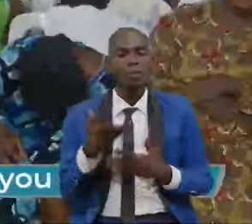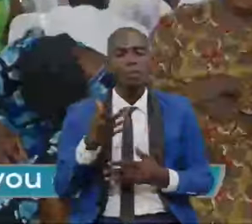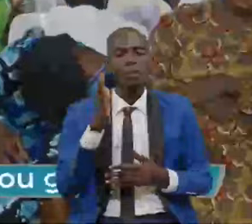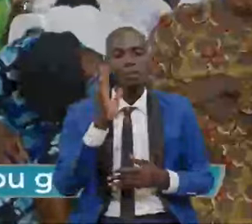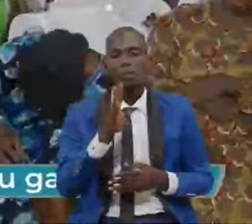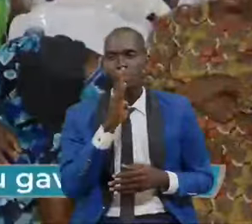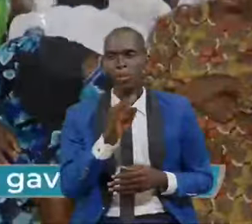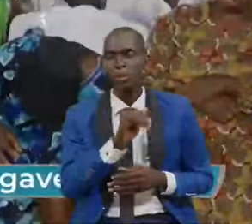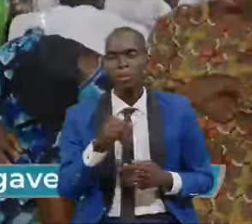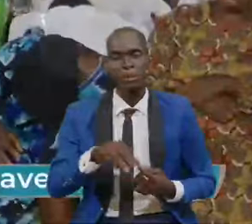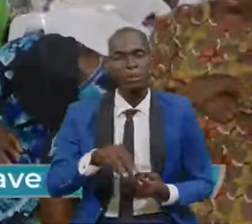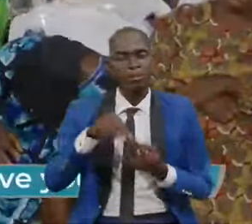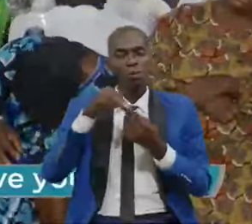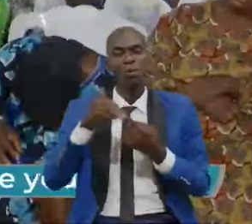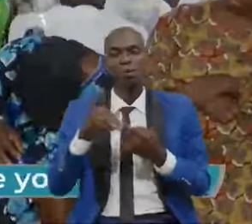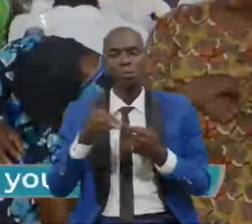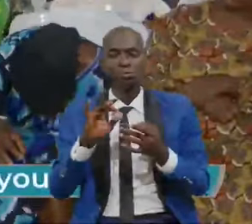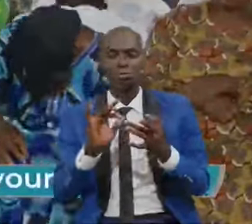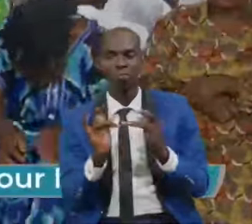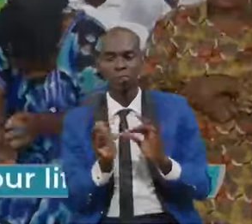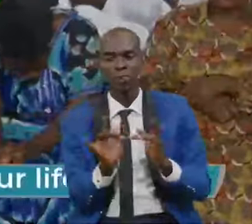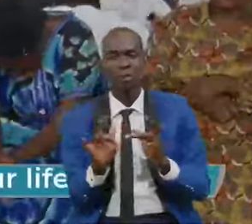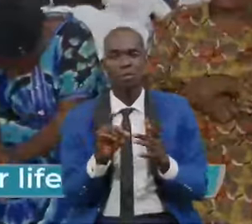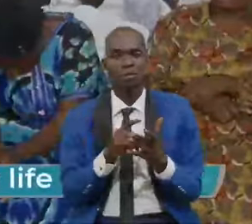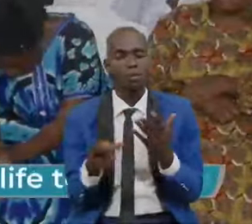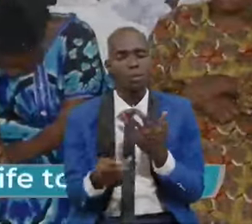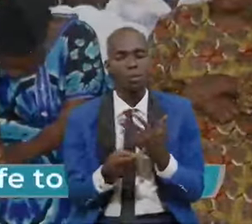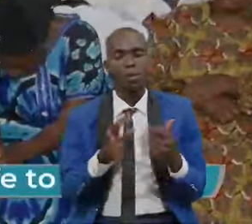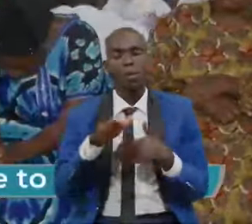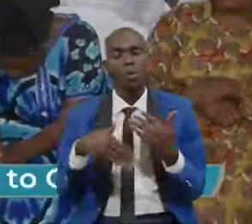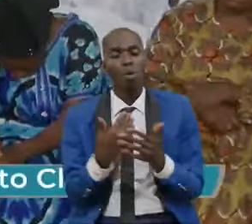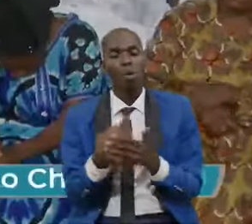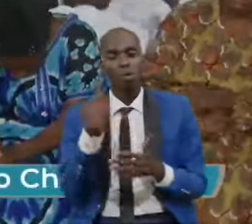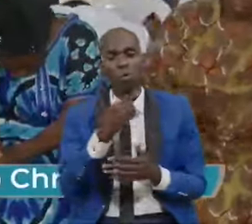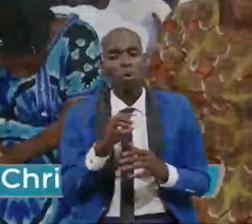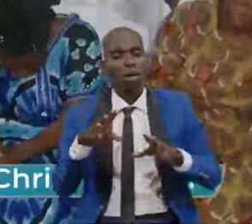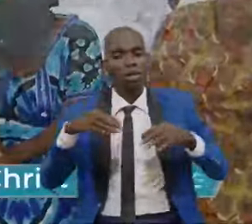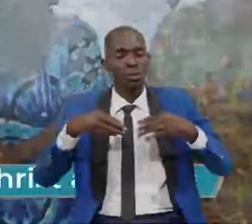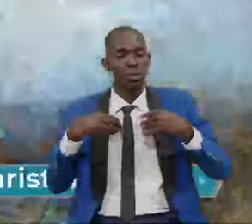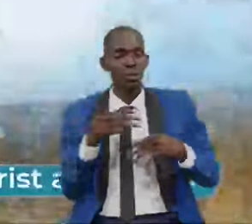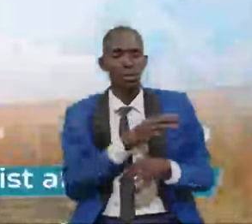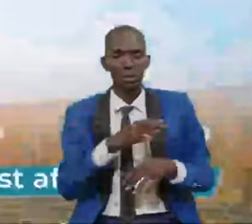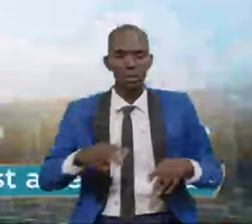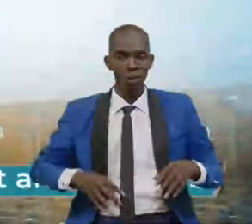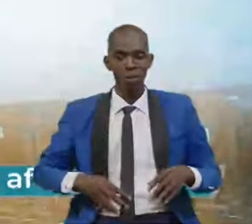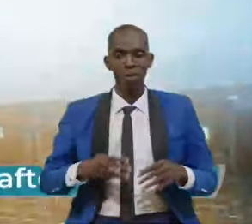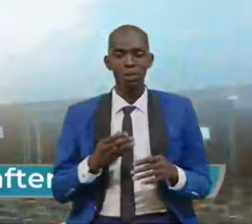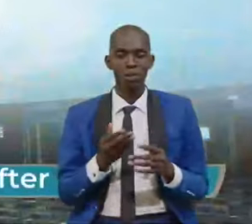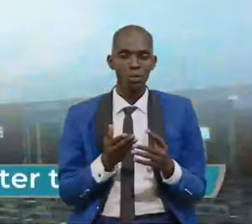Il y aura un banquet spécial pour ceux qui suivent en ligne et qui donnent leur vie à Christ